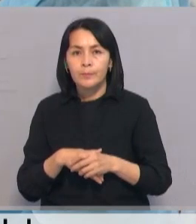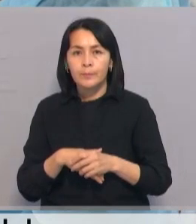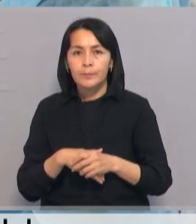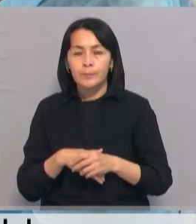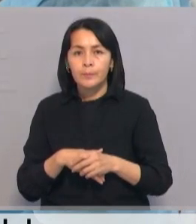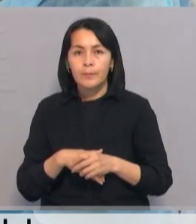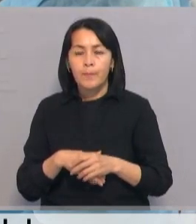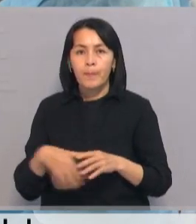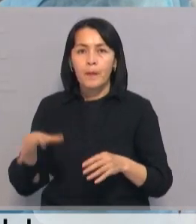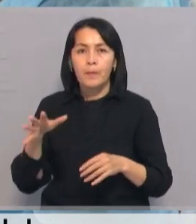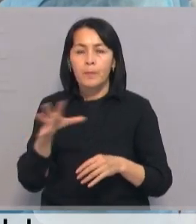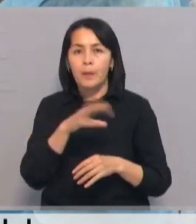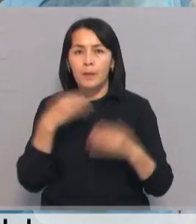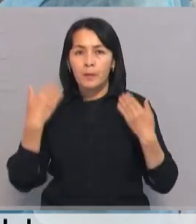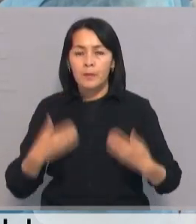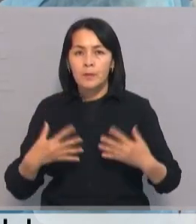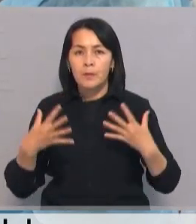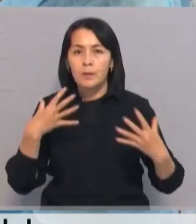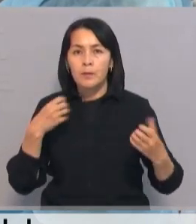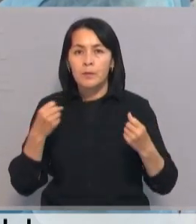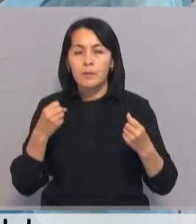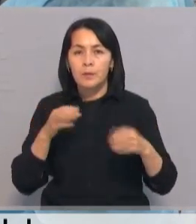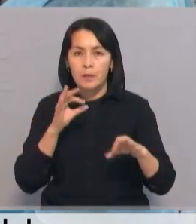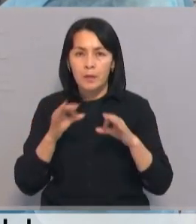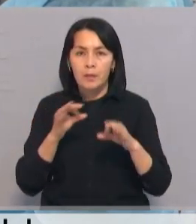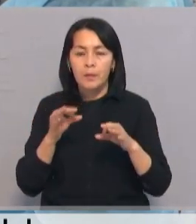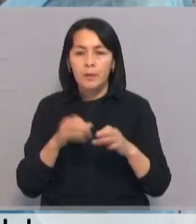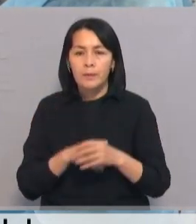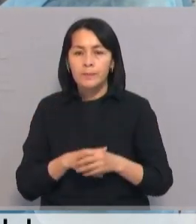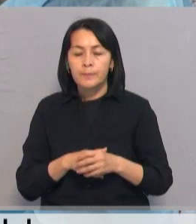Бүкіл денсаулық көрсеткіштері өз қалпына жаймен деп келіп жатыр.